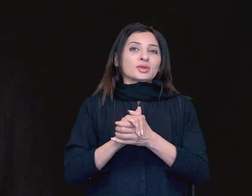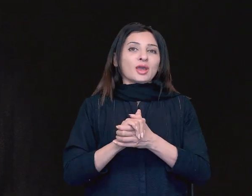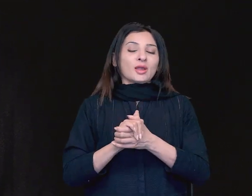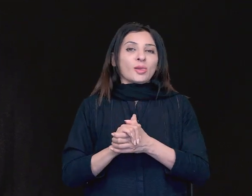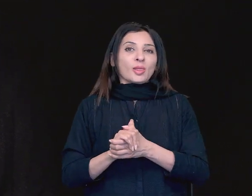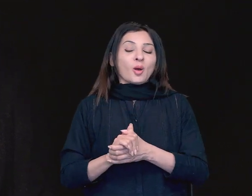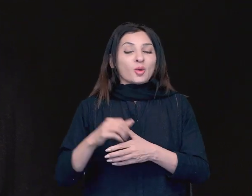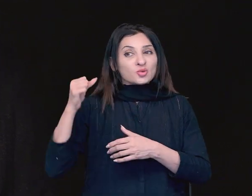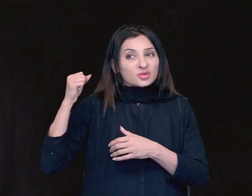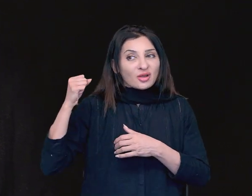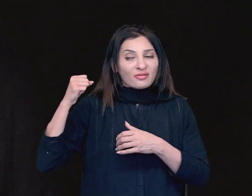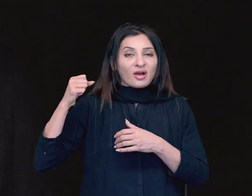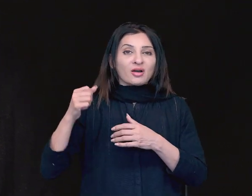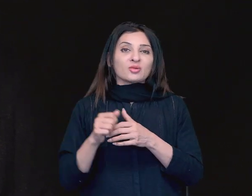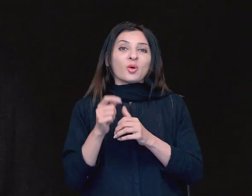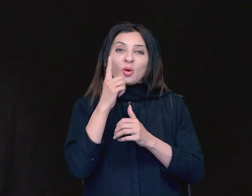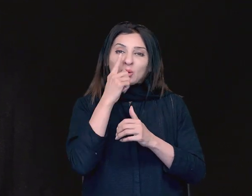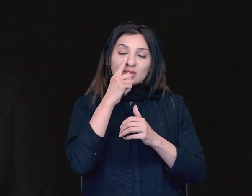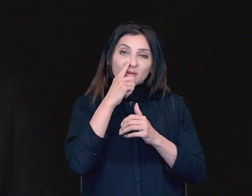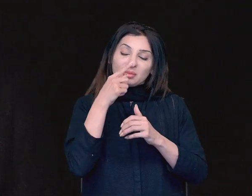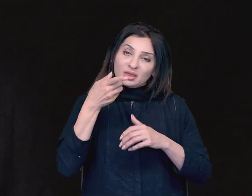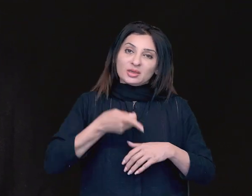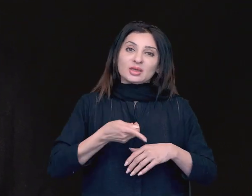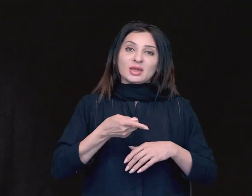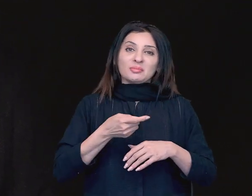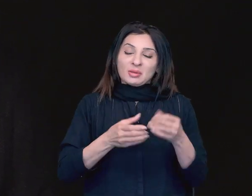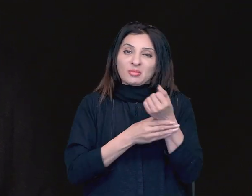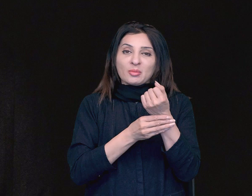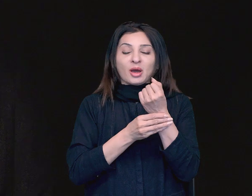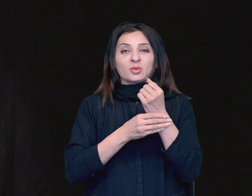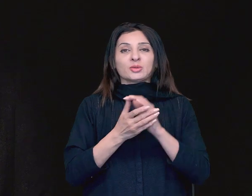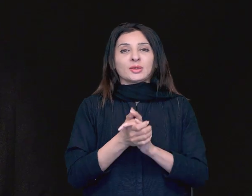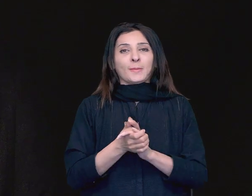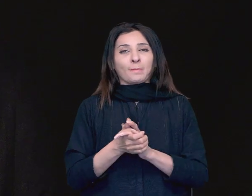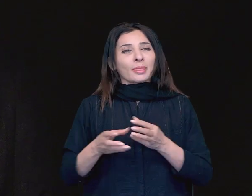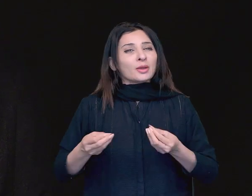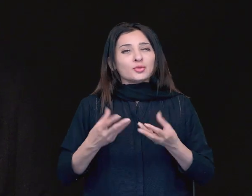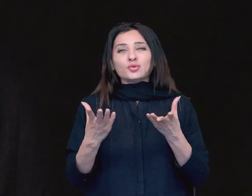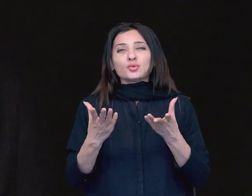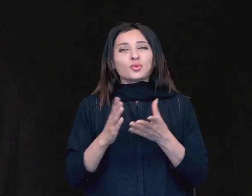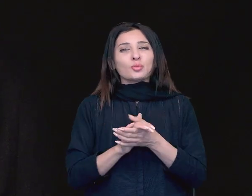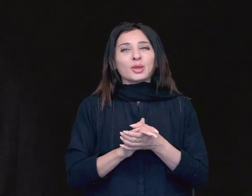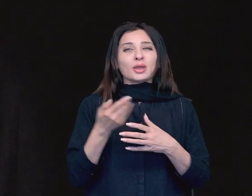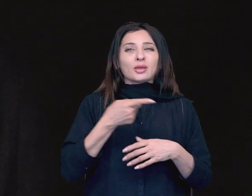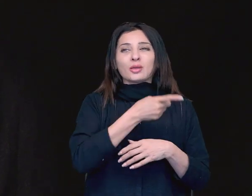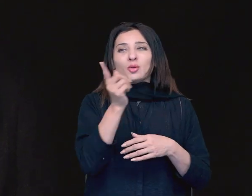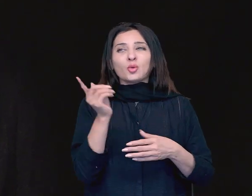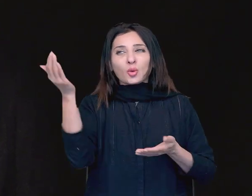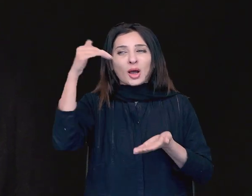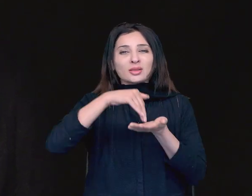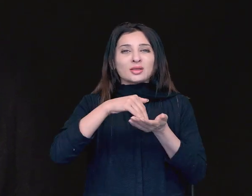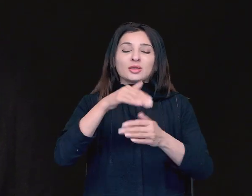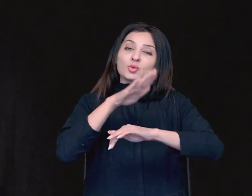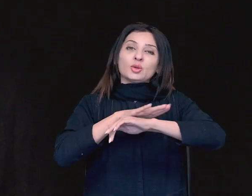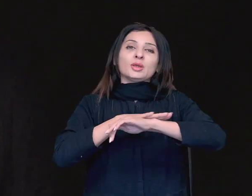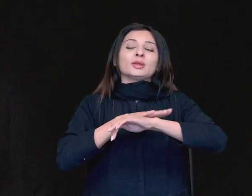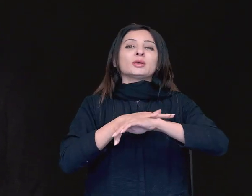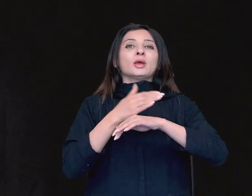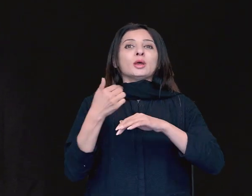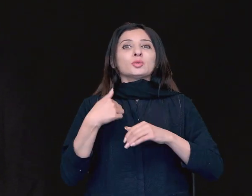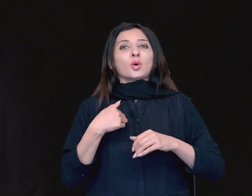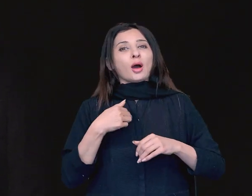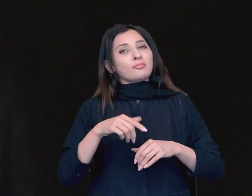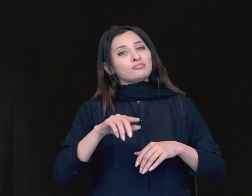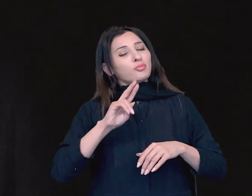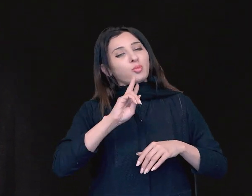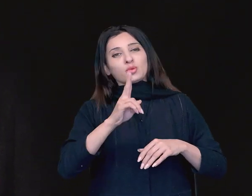कि लोग लेट आते थे तो हम बड़ा एक रिएक्शन है कि आप सीधा कह देते हैं कि जी आप देर से क्यों आ रहे हैं, और आप डांटना शुरू करते